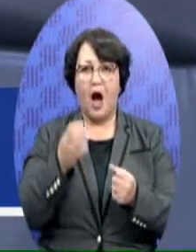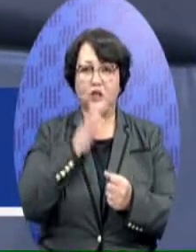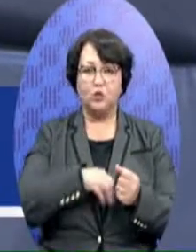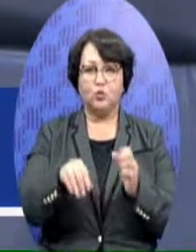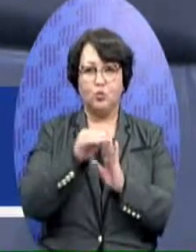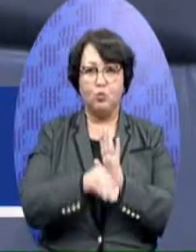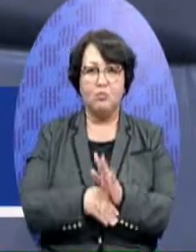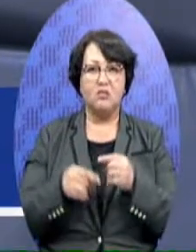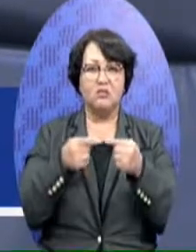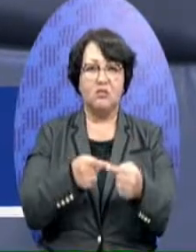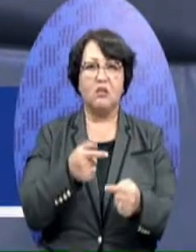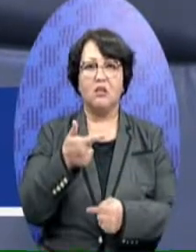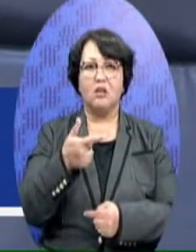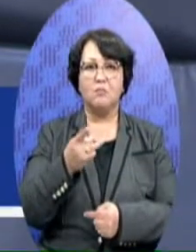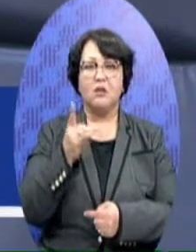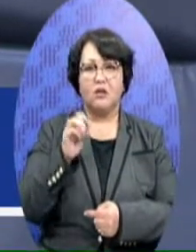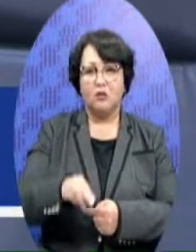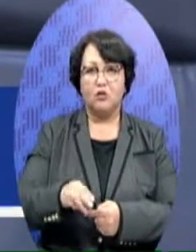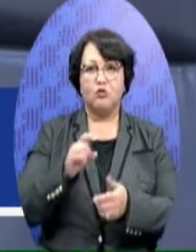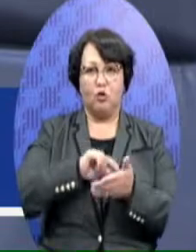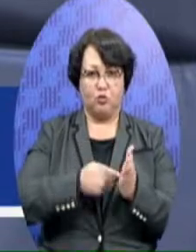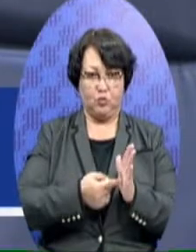гэмт хэрэгт тооцогдож байгаа